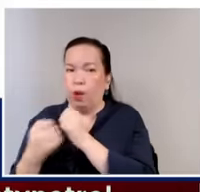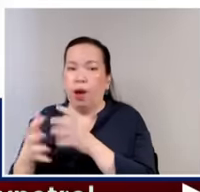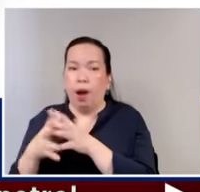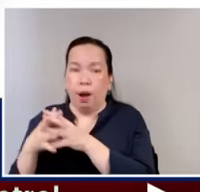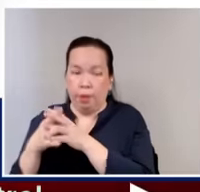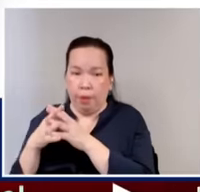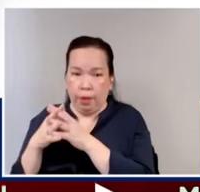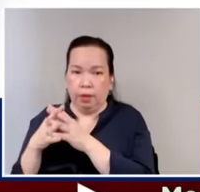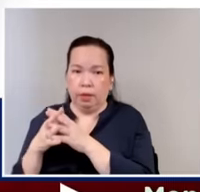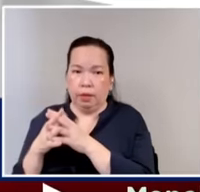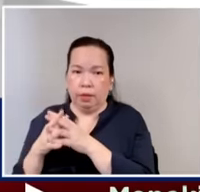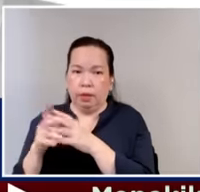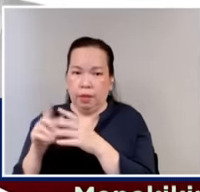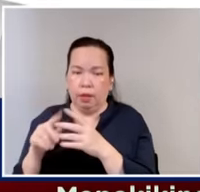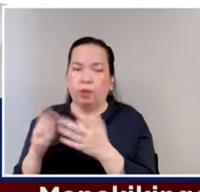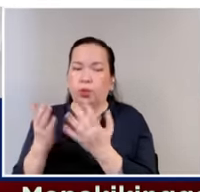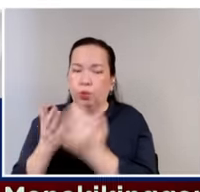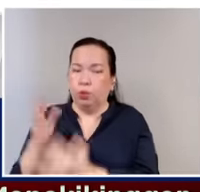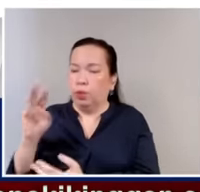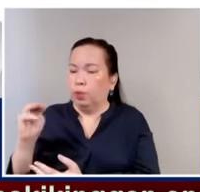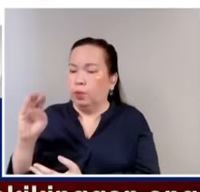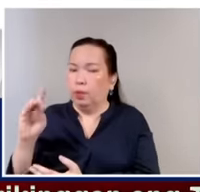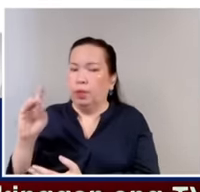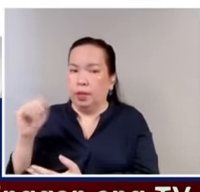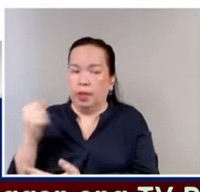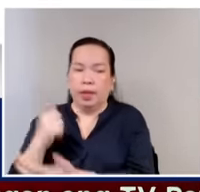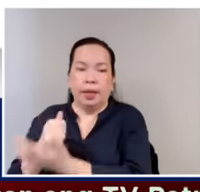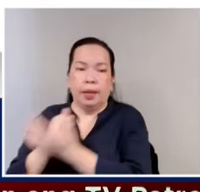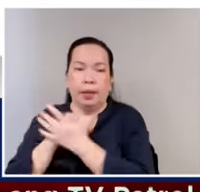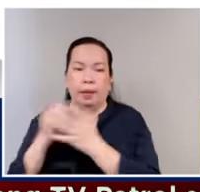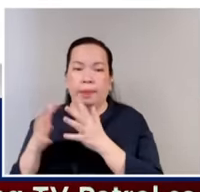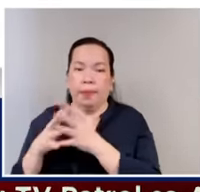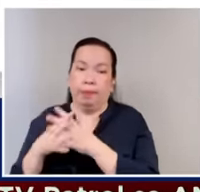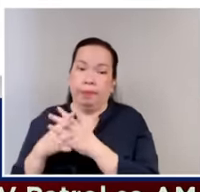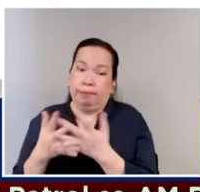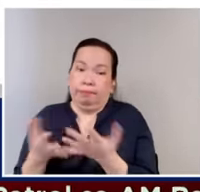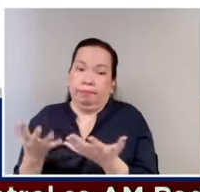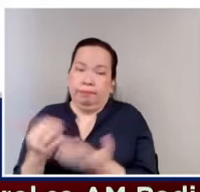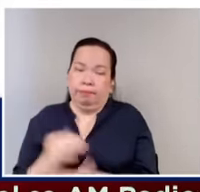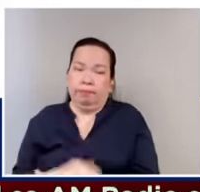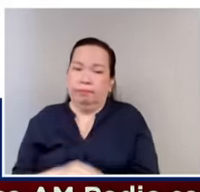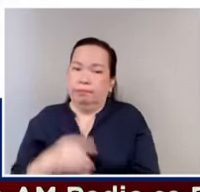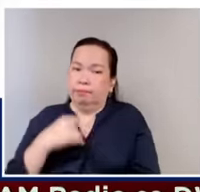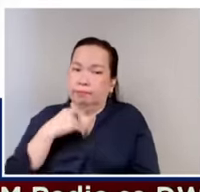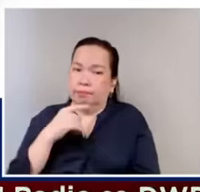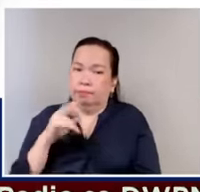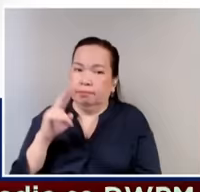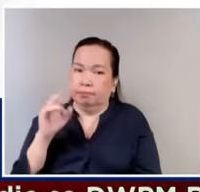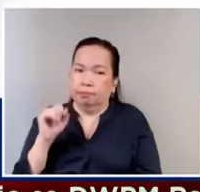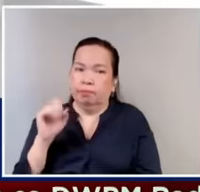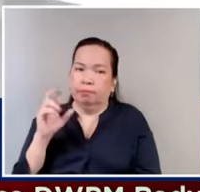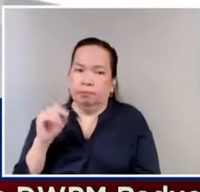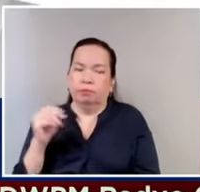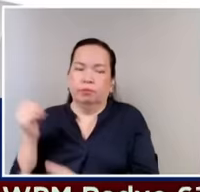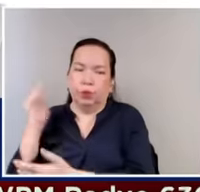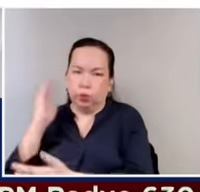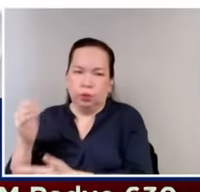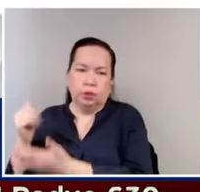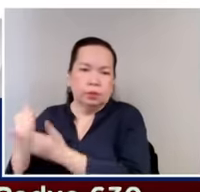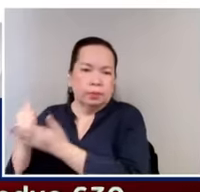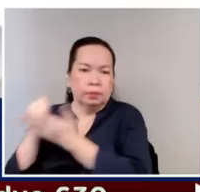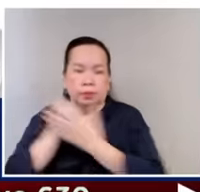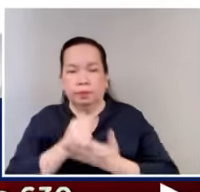ng Mutual Defense Treaty, esakluluhan tayo ng mga Amerikano. Nauna nang sinabi ng US na tutugon ang puwersa nito sa